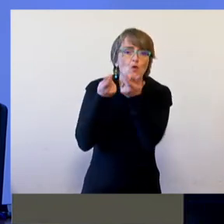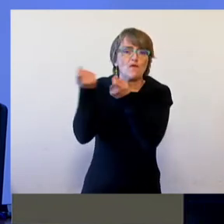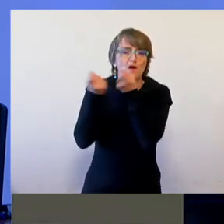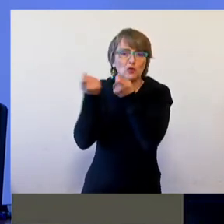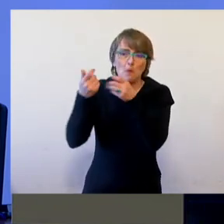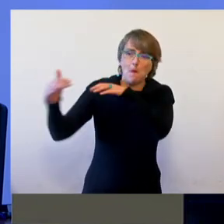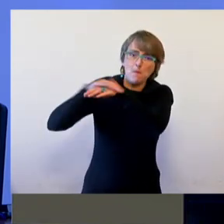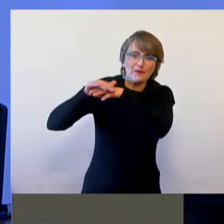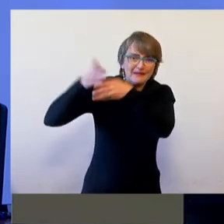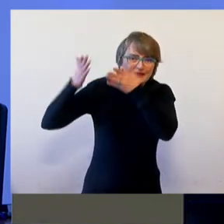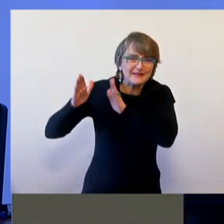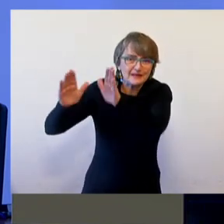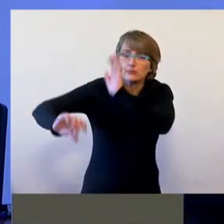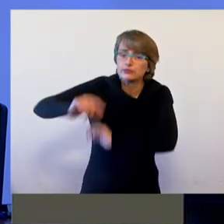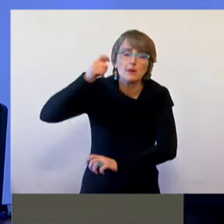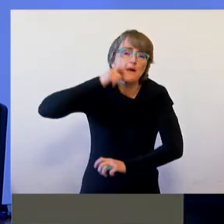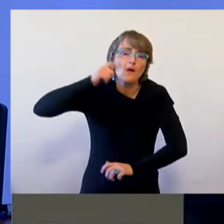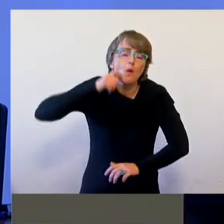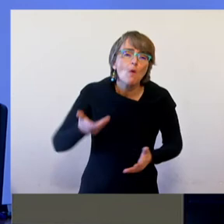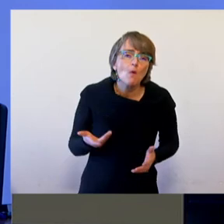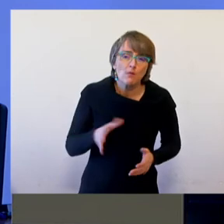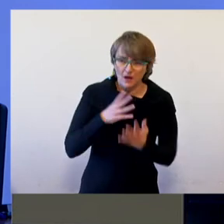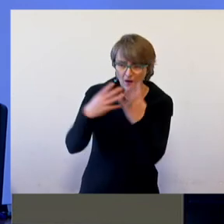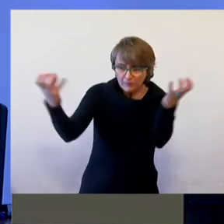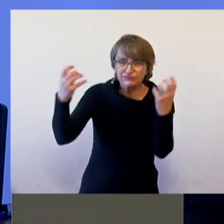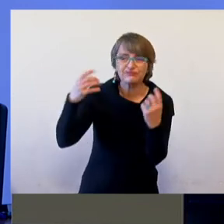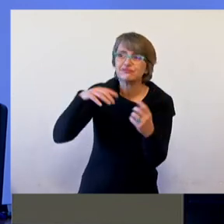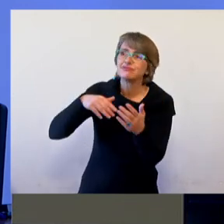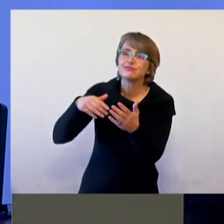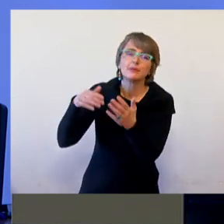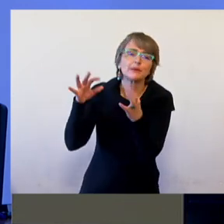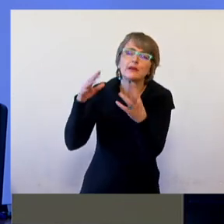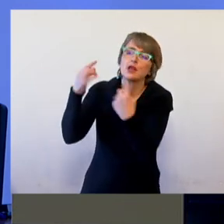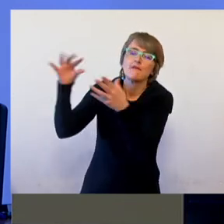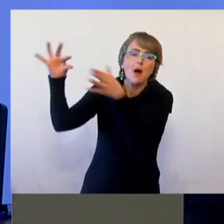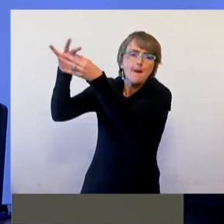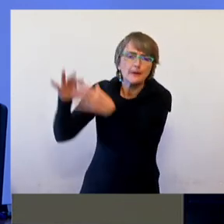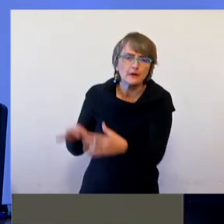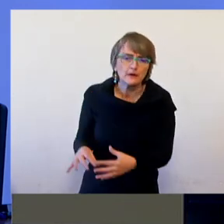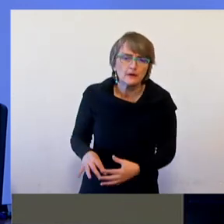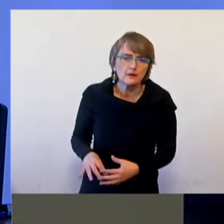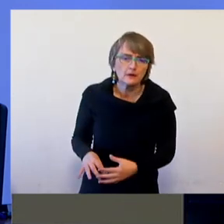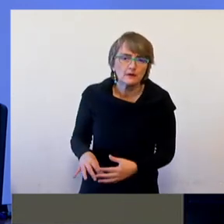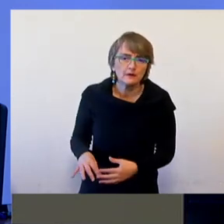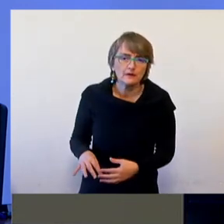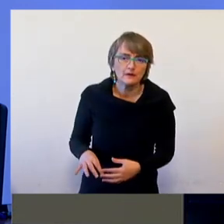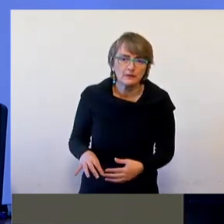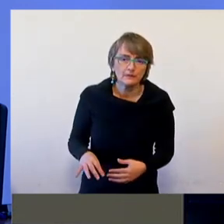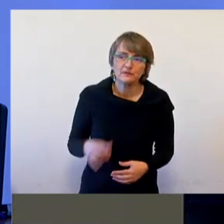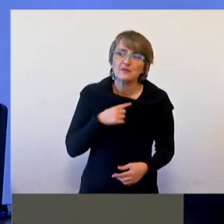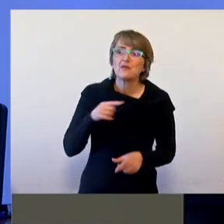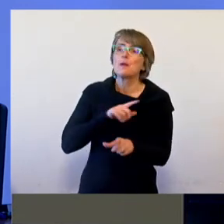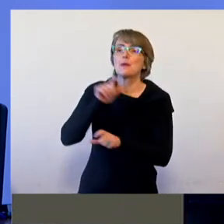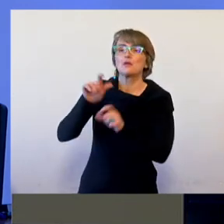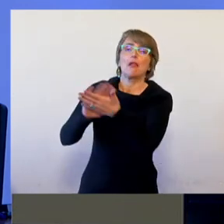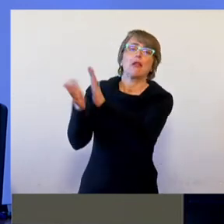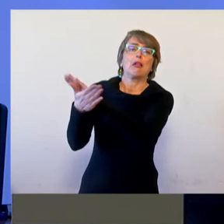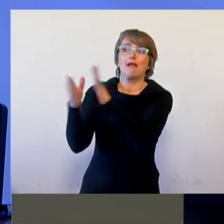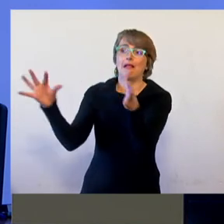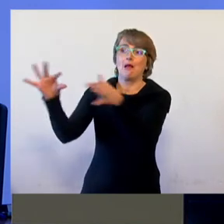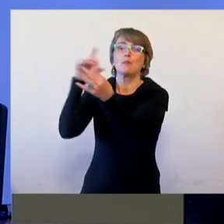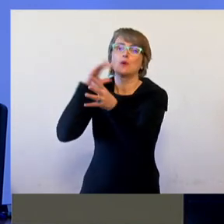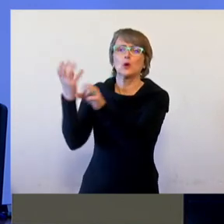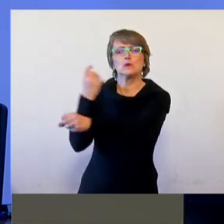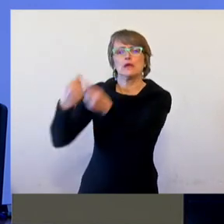et du gouvernement Macron que certains ici défendent et d'autres se sont alliés avec les alliés de M. Macron pour pouvoir être élus